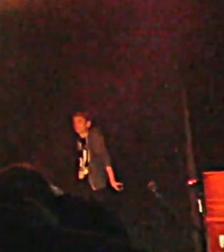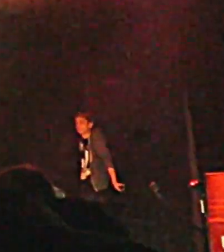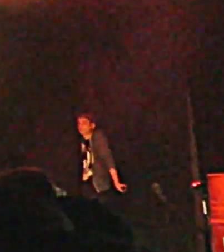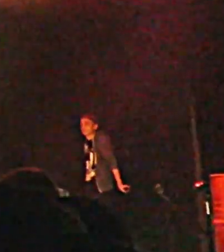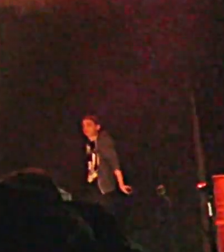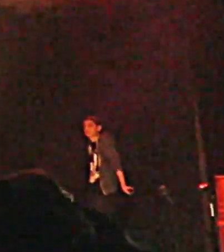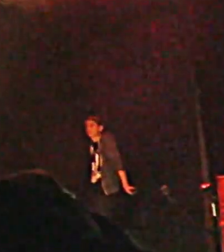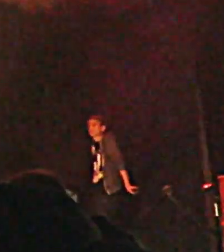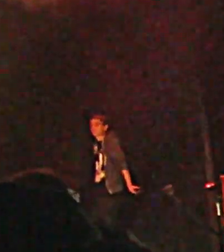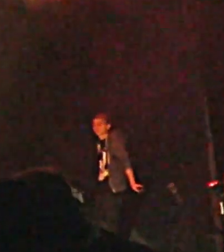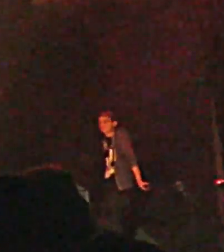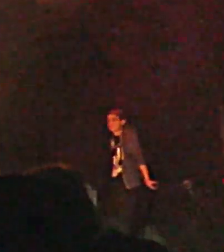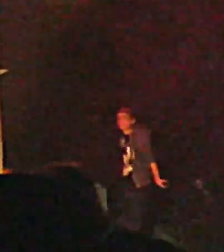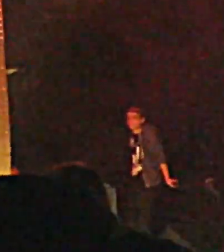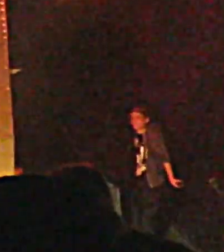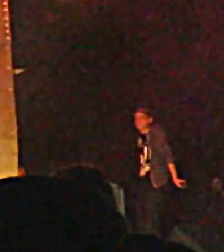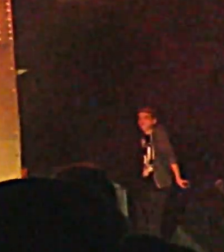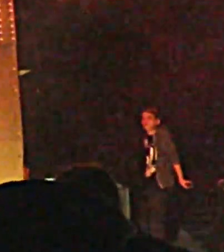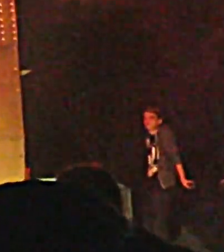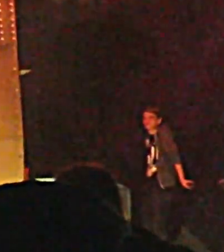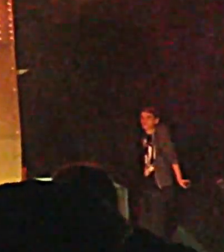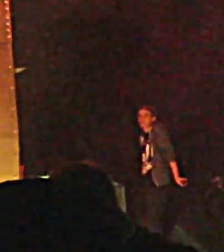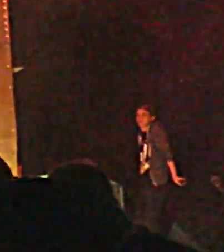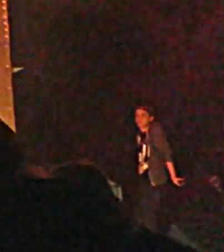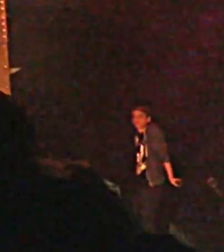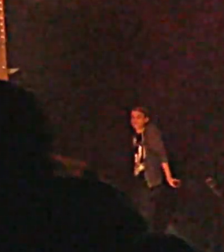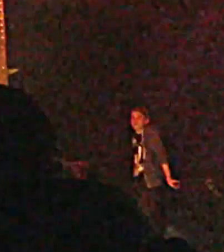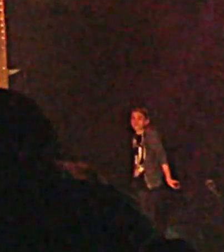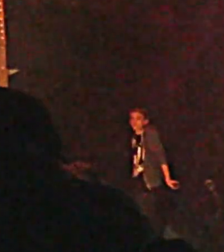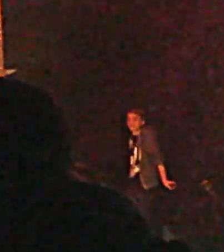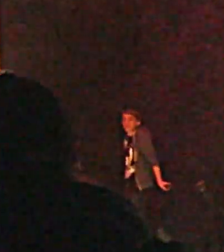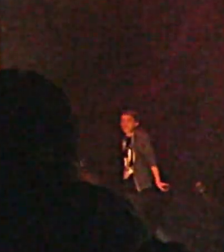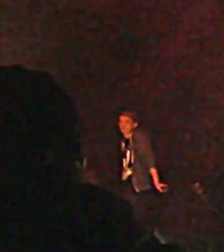Straßen dieser Stadt sind echt die Magie. Du hast'n A-Packert von was.